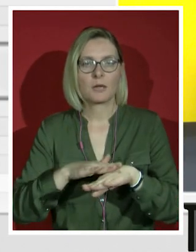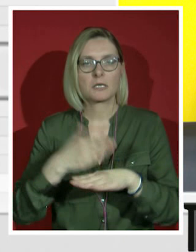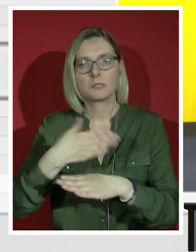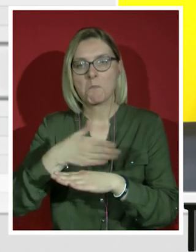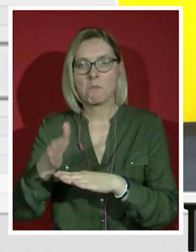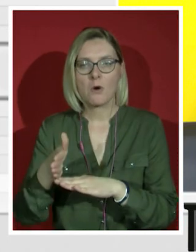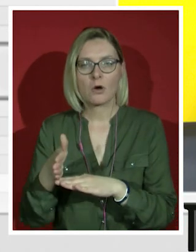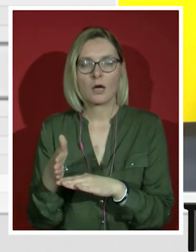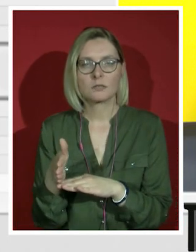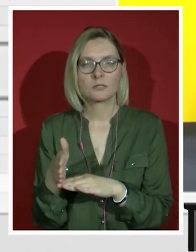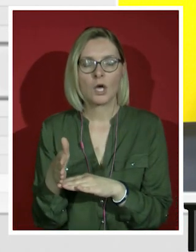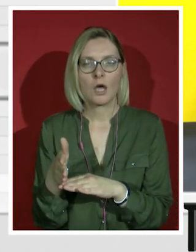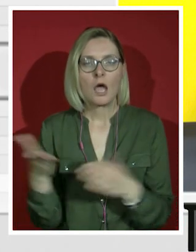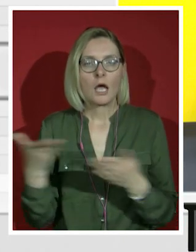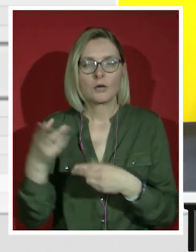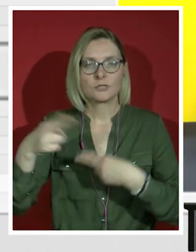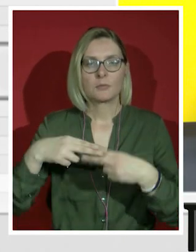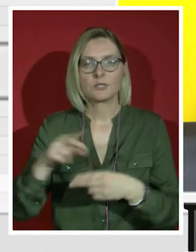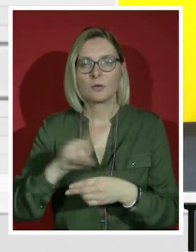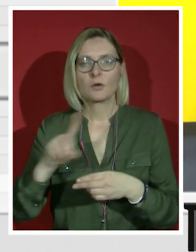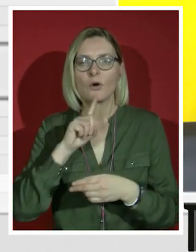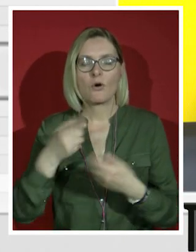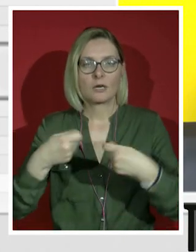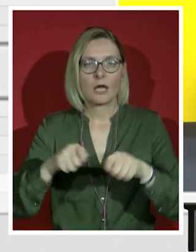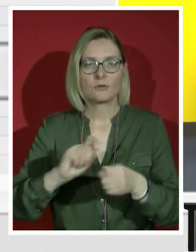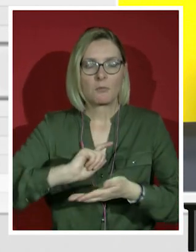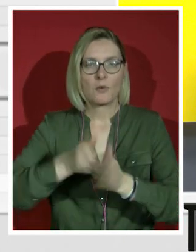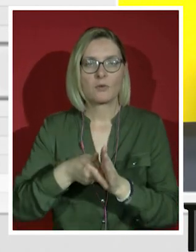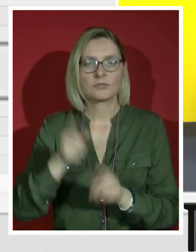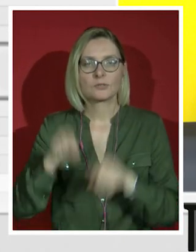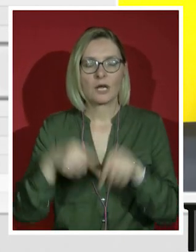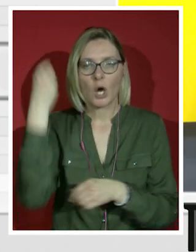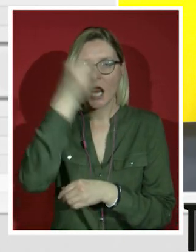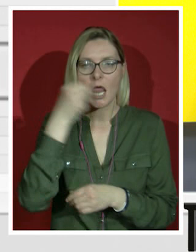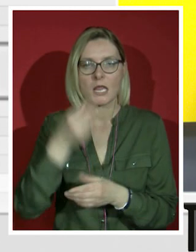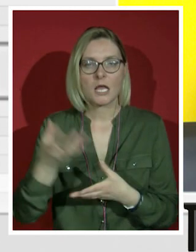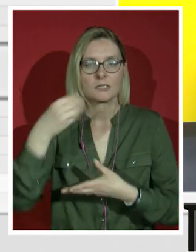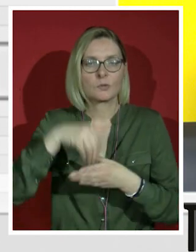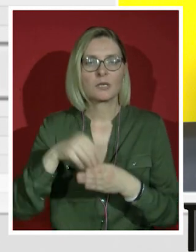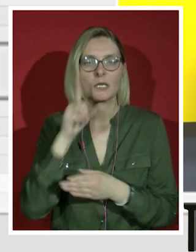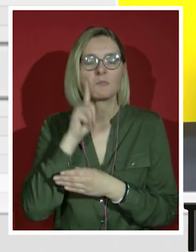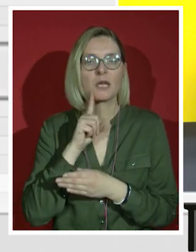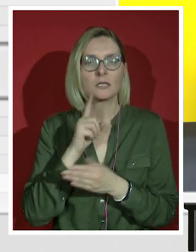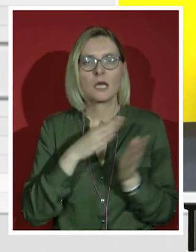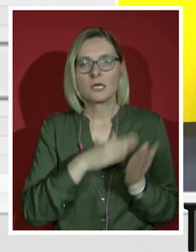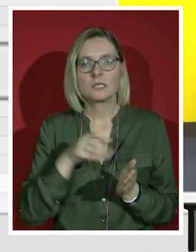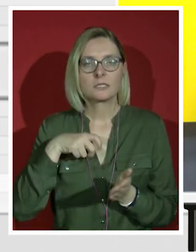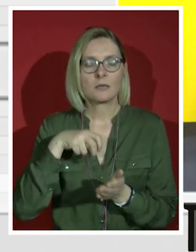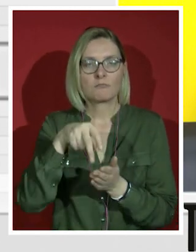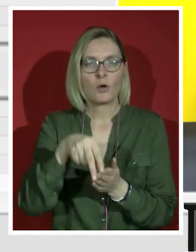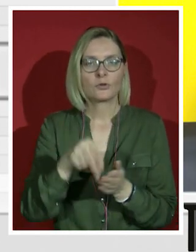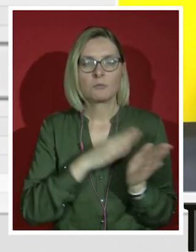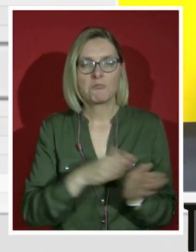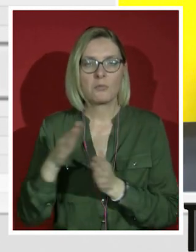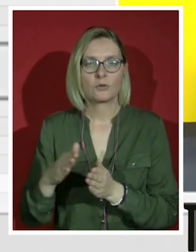покасно, како што се ближиме према градов е побрзо со некоја недела, се оди почесто и почесто. Во